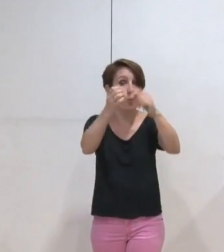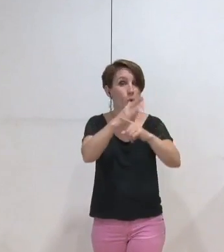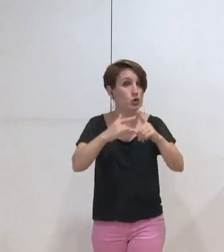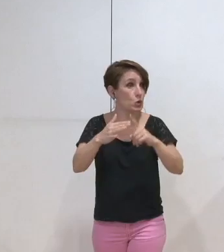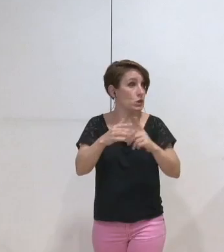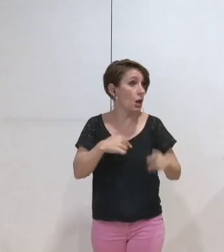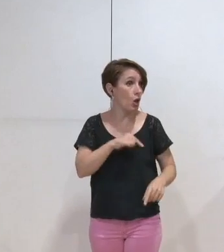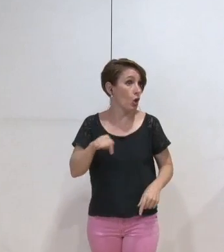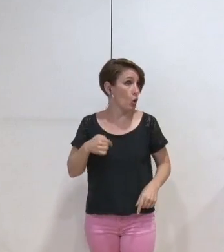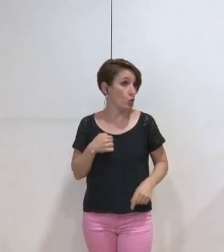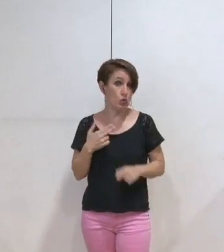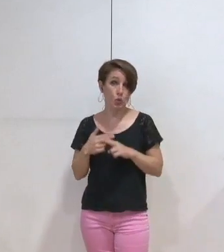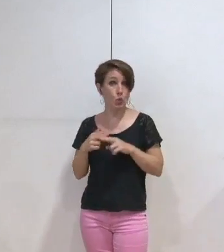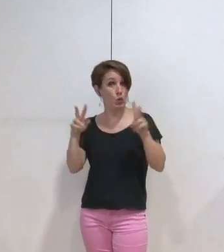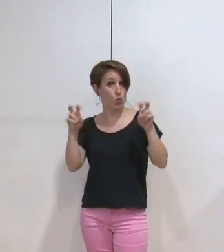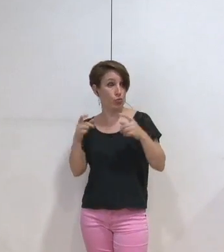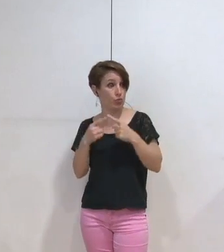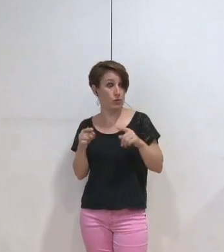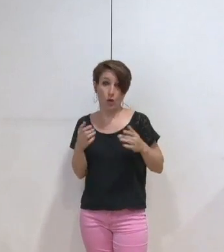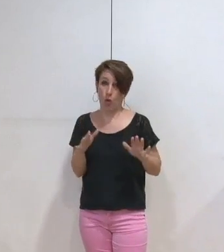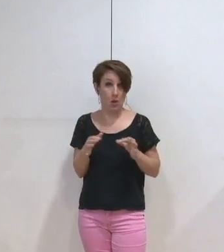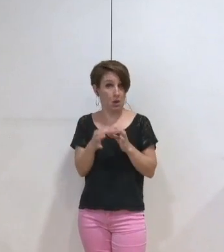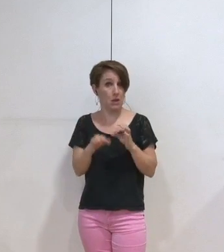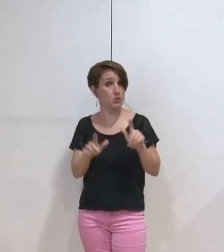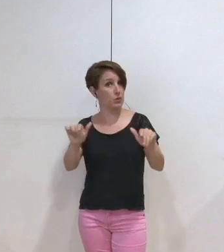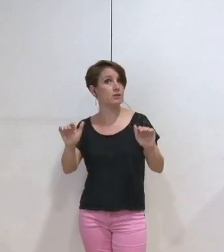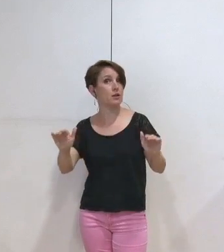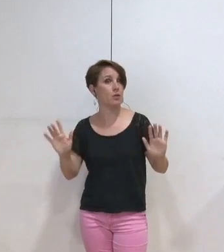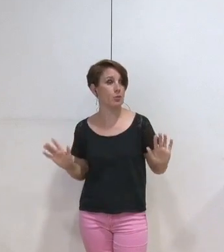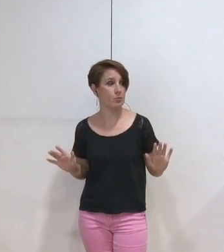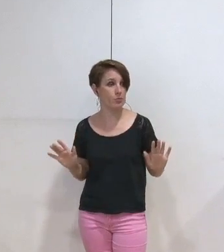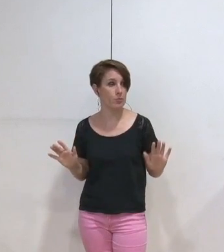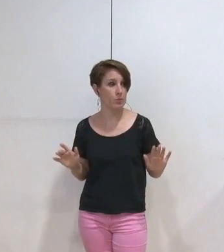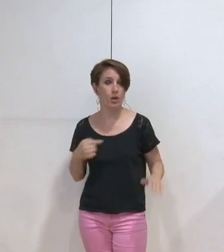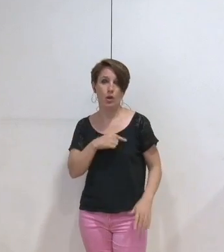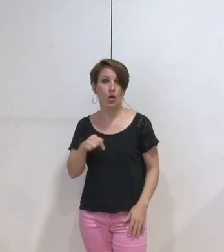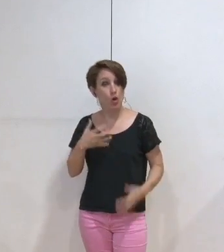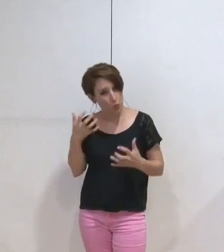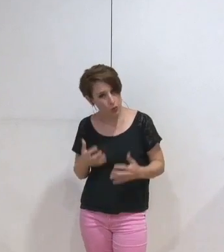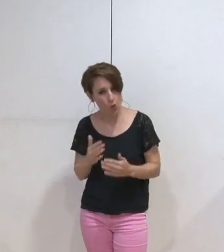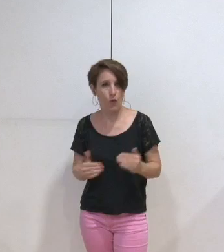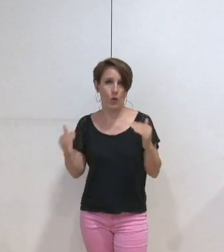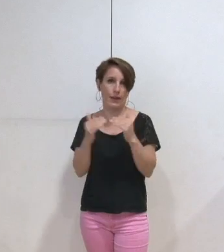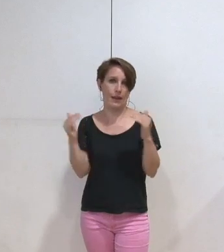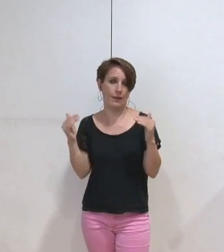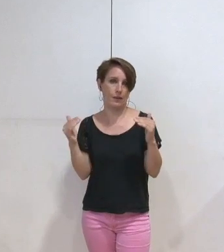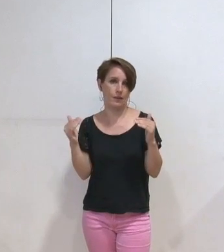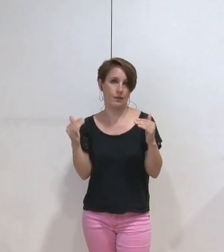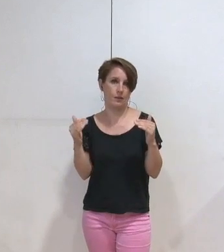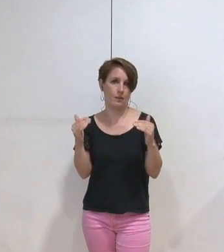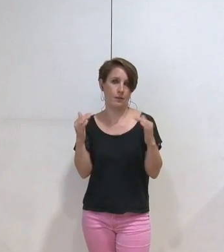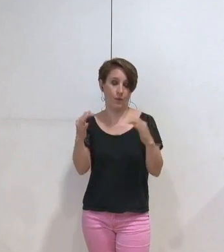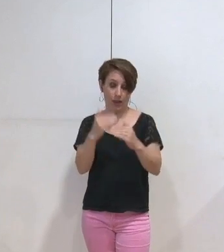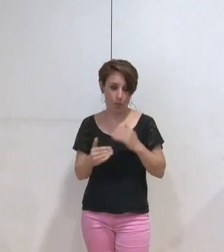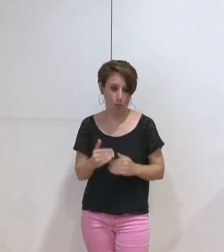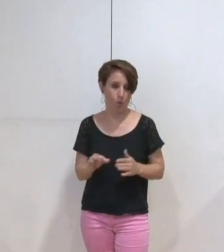nommé comme ça dans dans le plan stratégique mais il est bien présent nous cherchons l'égalité dans dans ce plan stratégique celle